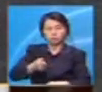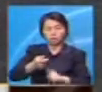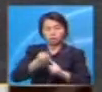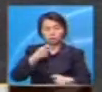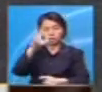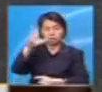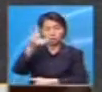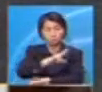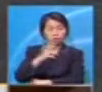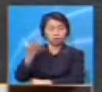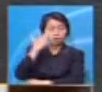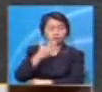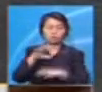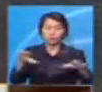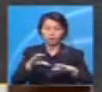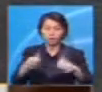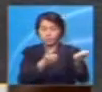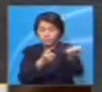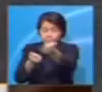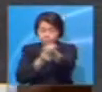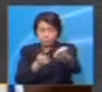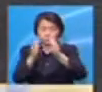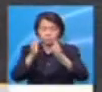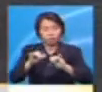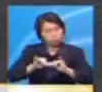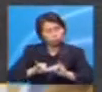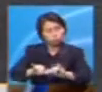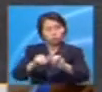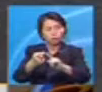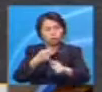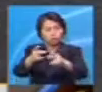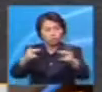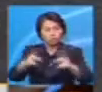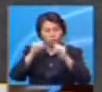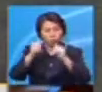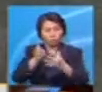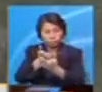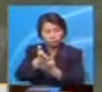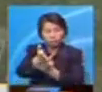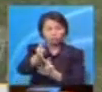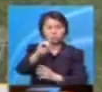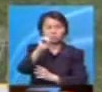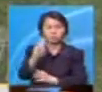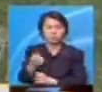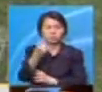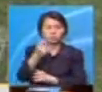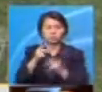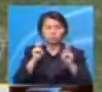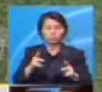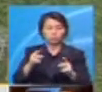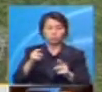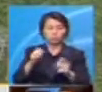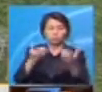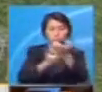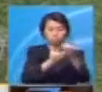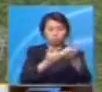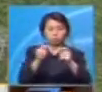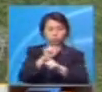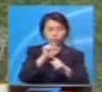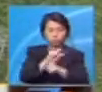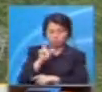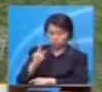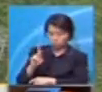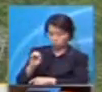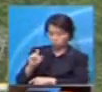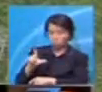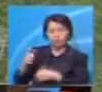3 hari lepas dan melakukan pemadaman secara terus di kawasan yang boleh diakses sahaja pihak Bomba turut menggunakan kolah PAM air yang